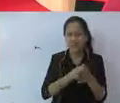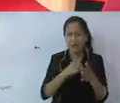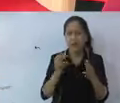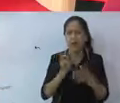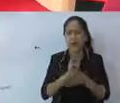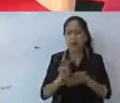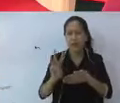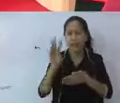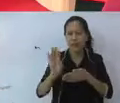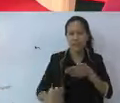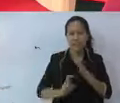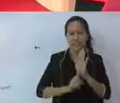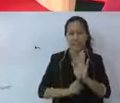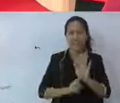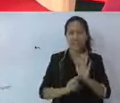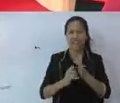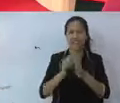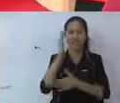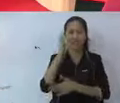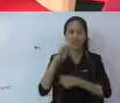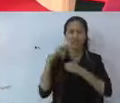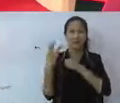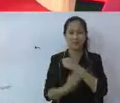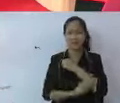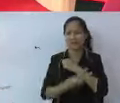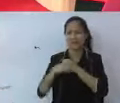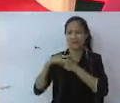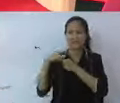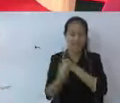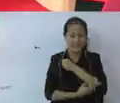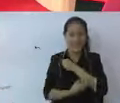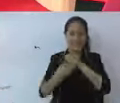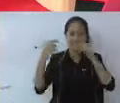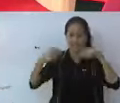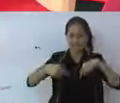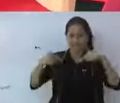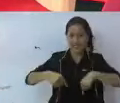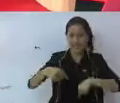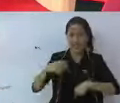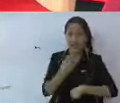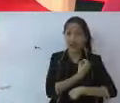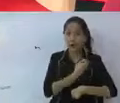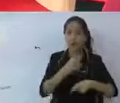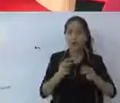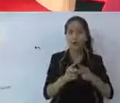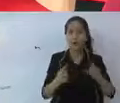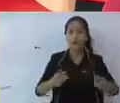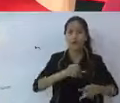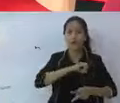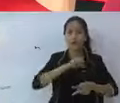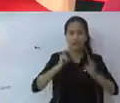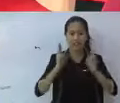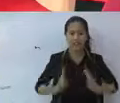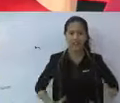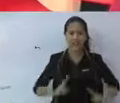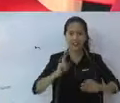again, welcome po. Welcome po dito po sa impormasyong pangkalusugan, our very own health program